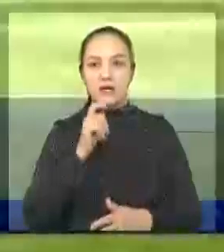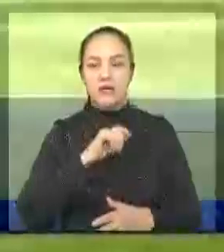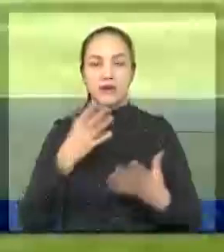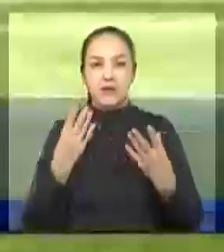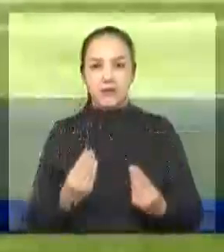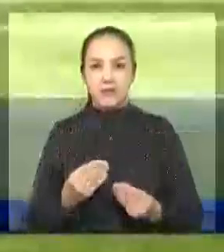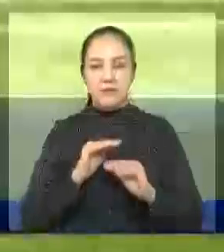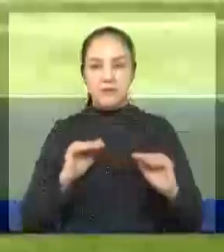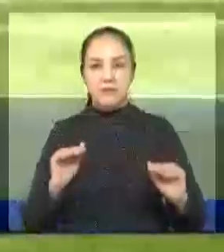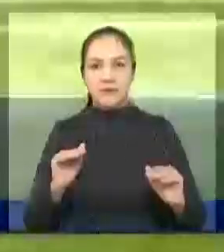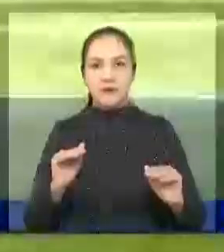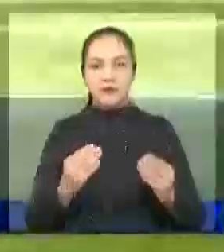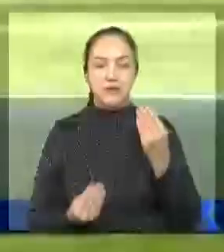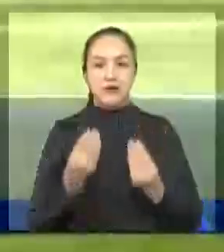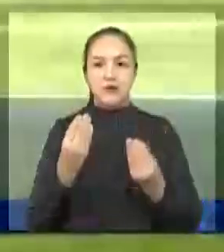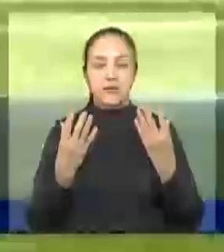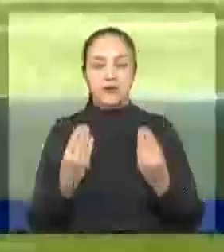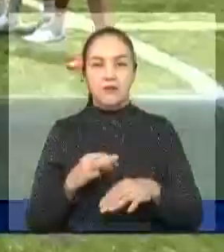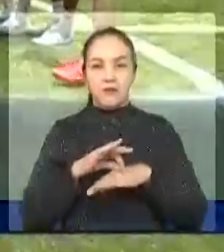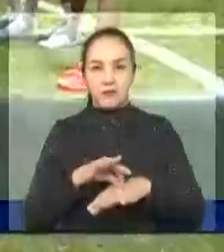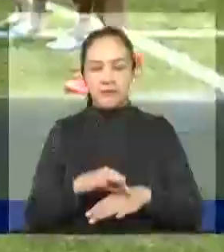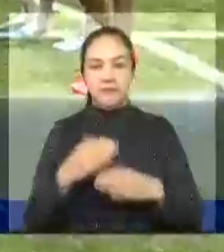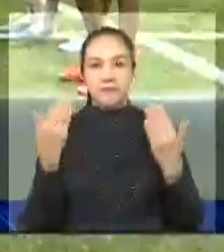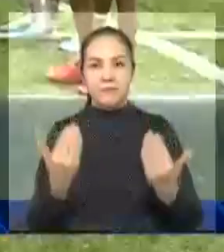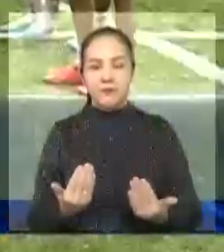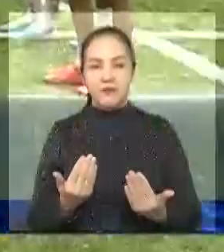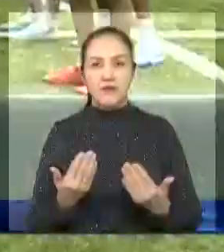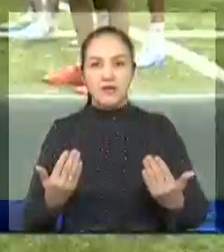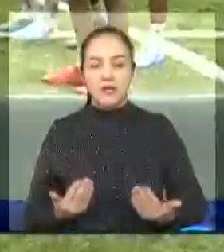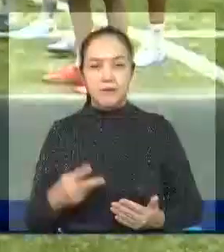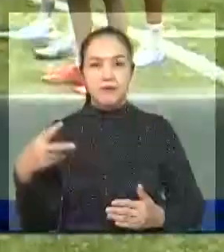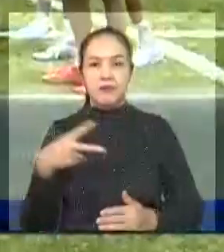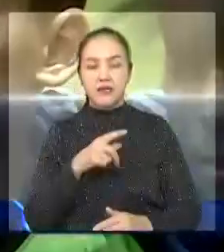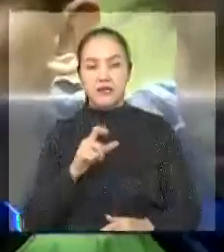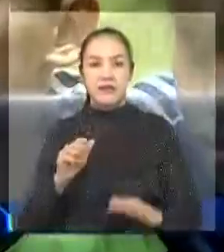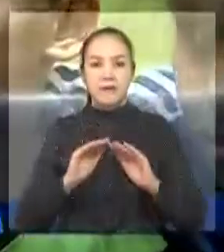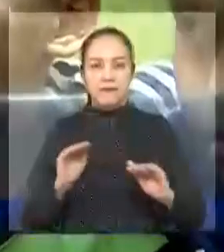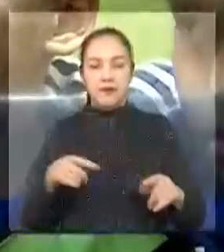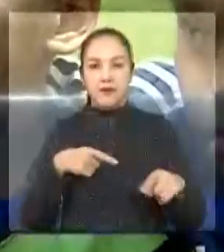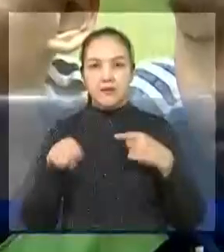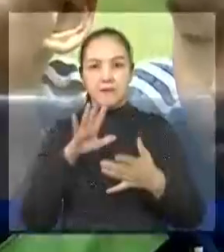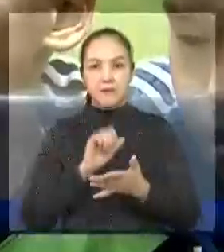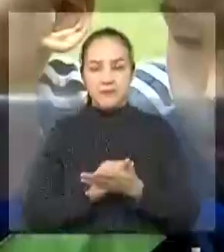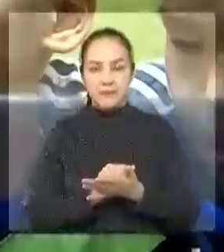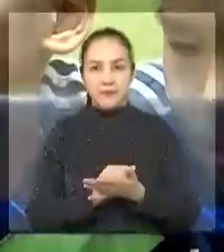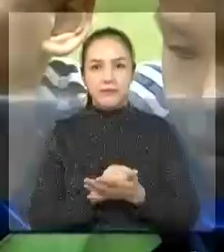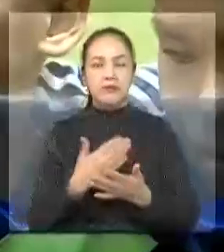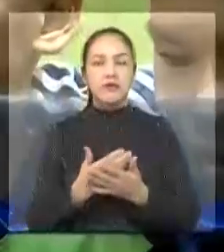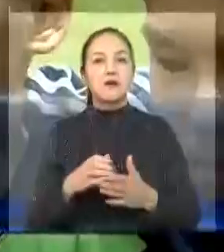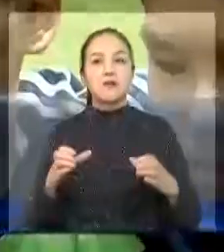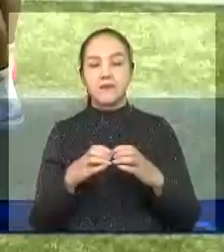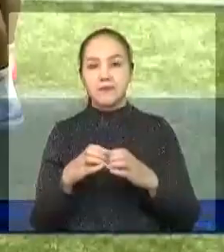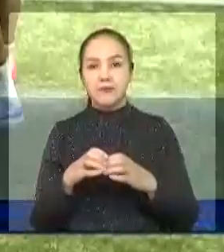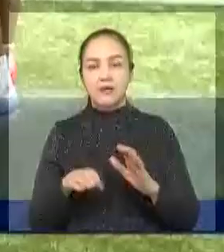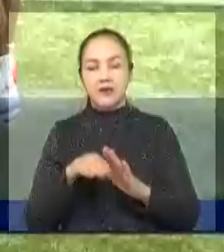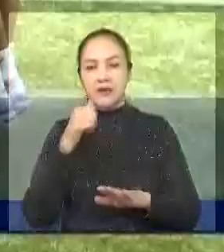күні балаларға ойын күні болып ұйымдастырылды. Бүгінгі таңда өңірде 2000-нан астам бала футболмен айналысады. Футбол